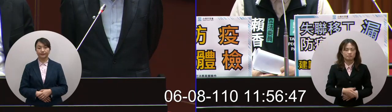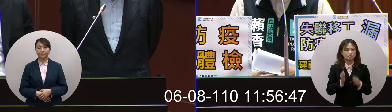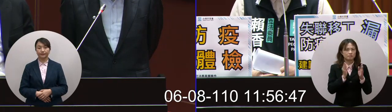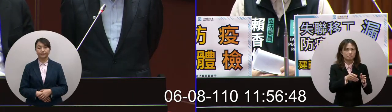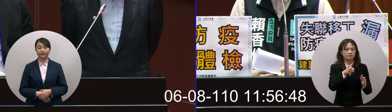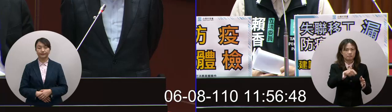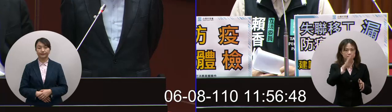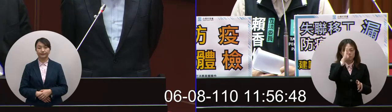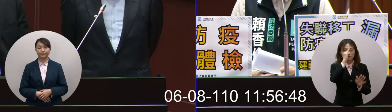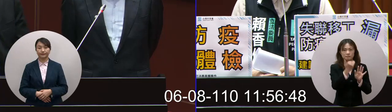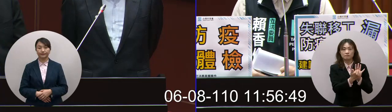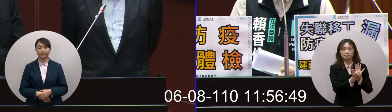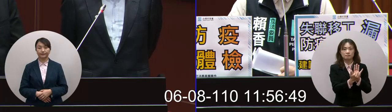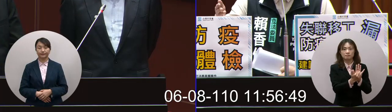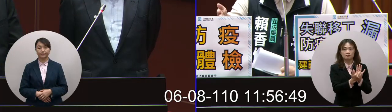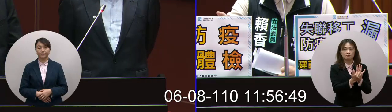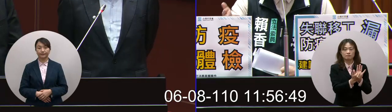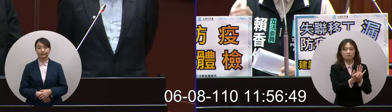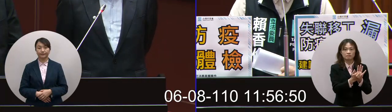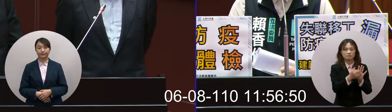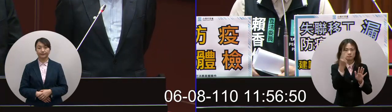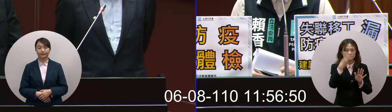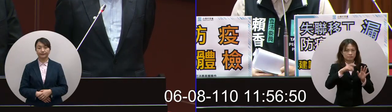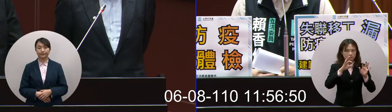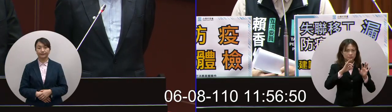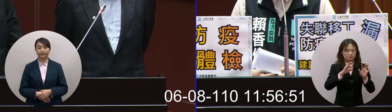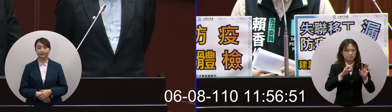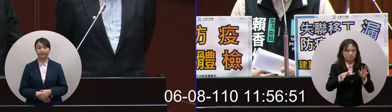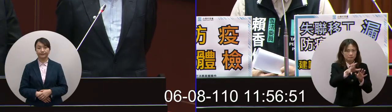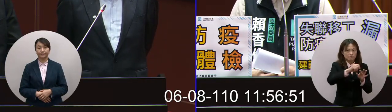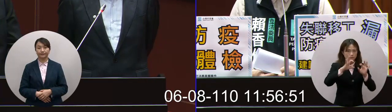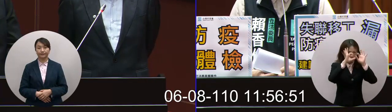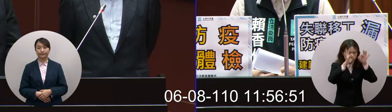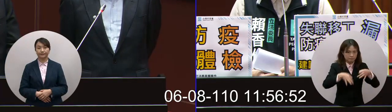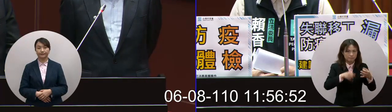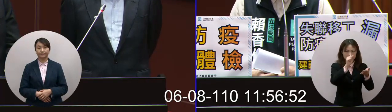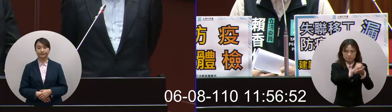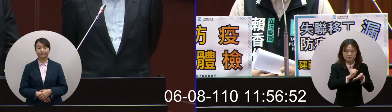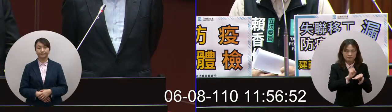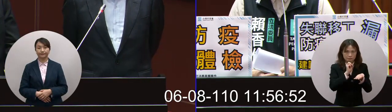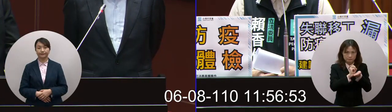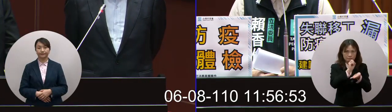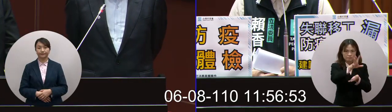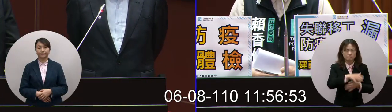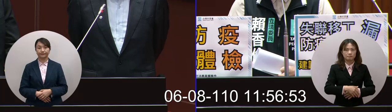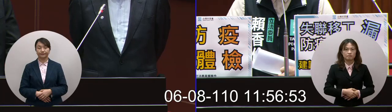整个防疫呢，提出我们的总检讨，即使是在这个大家